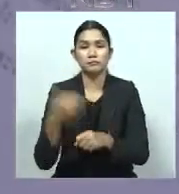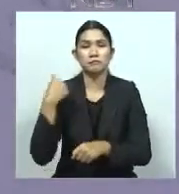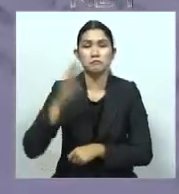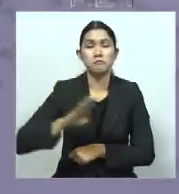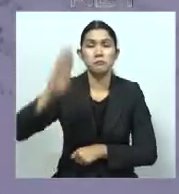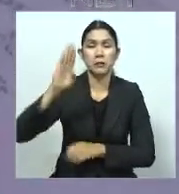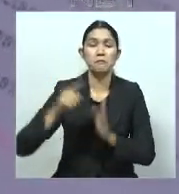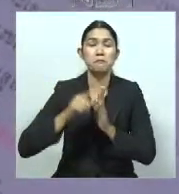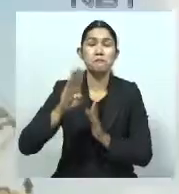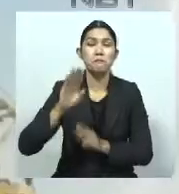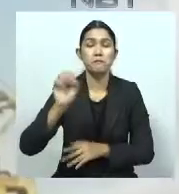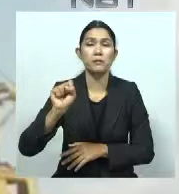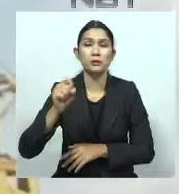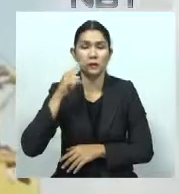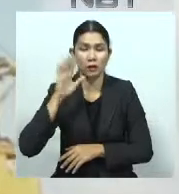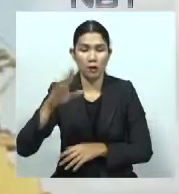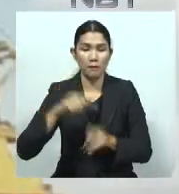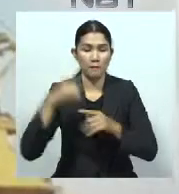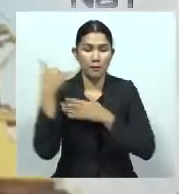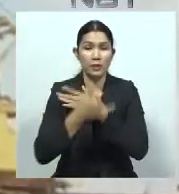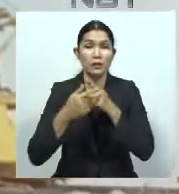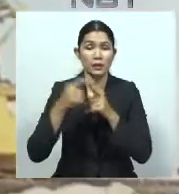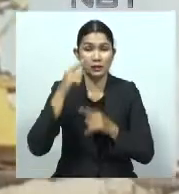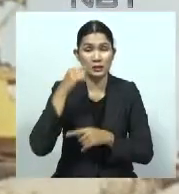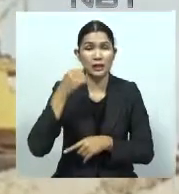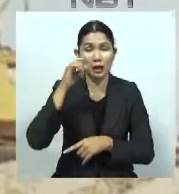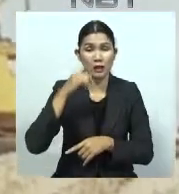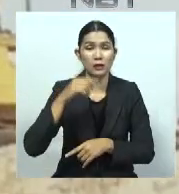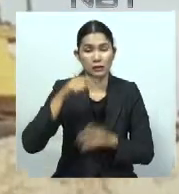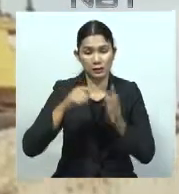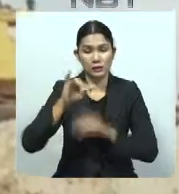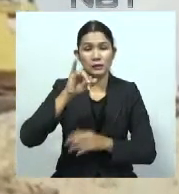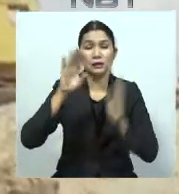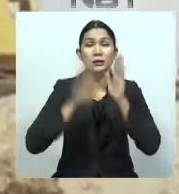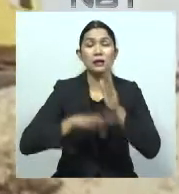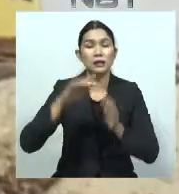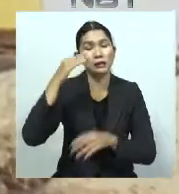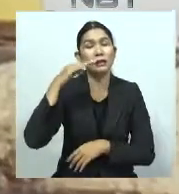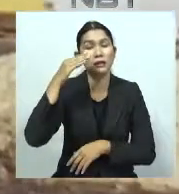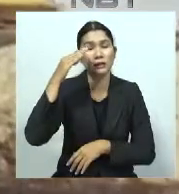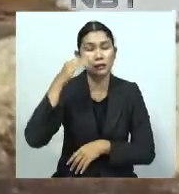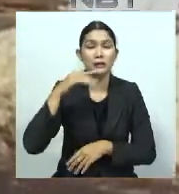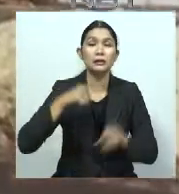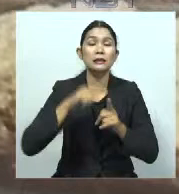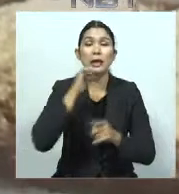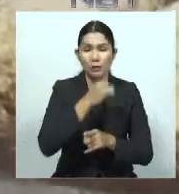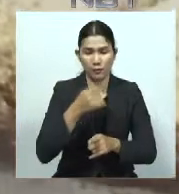เบสเอนจิเนียริ่งจำกัดจากประเทศไต้หวันเป็นคู่สัญญากับกรมทางหลวงในการดำเนินการก่อสร้างในว